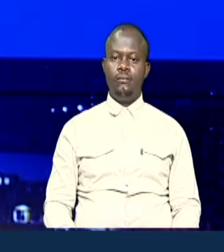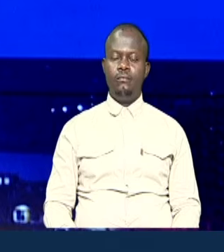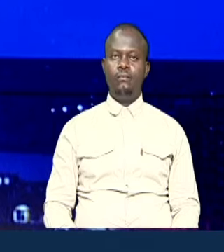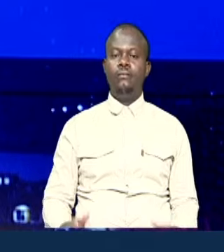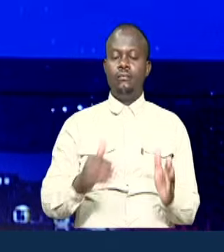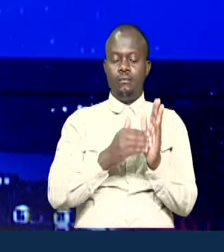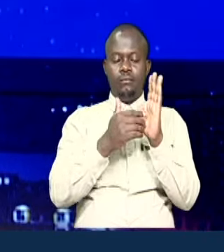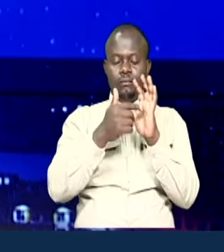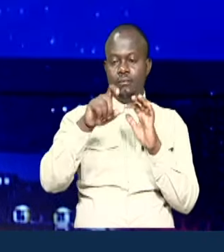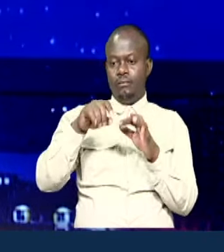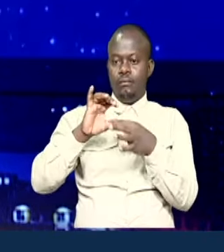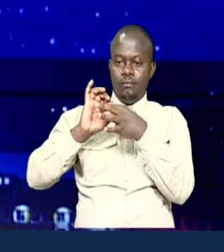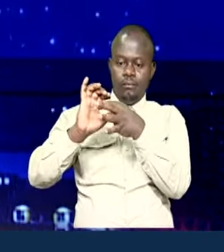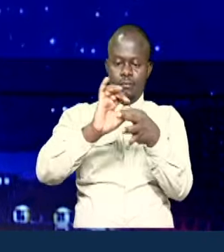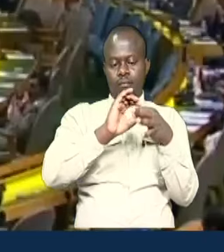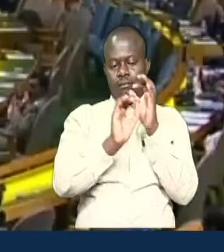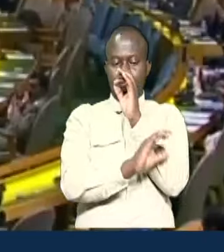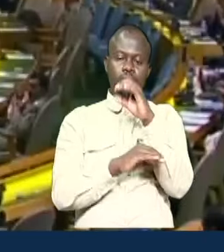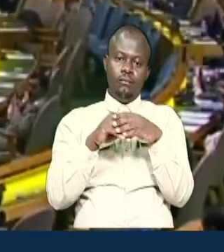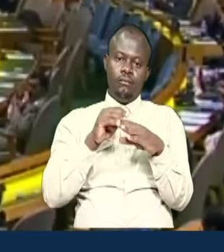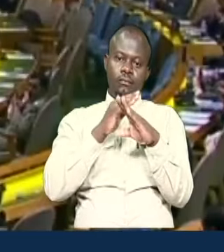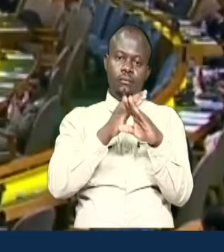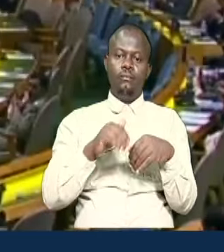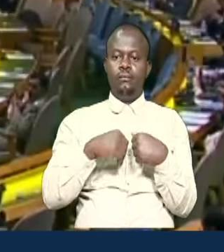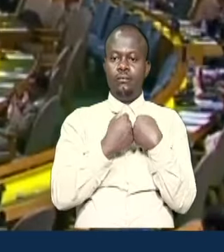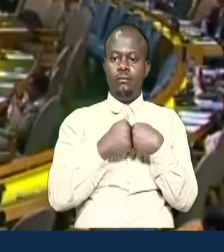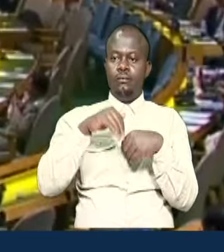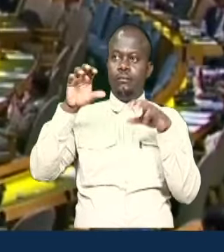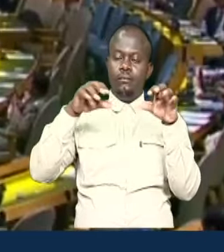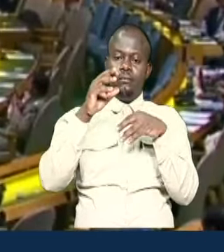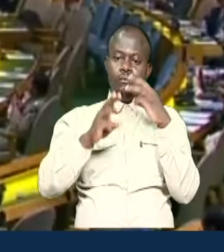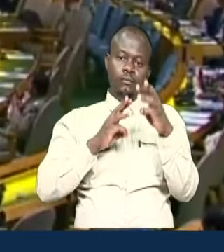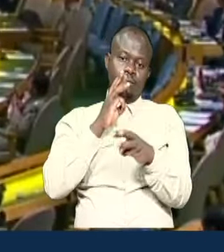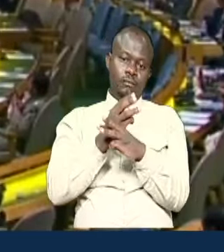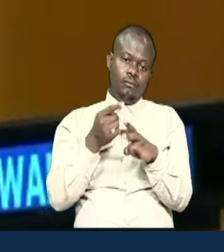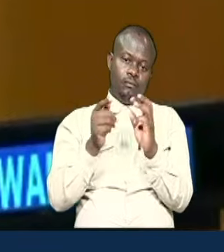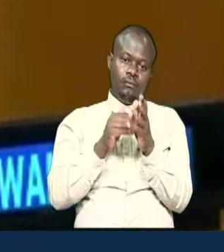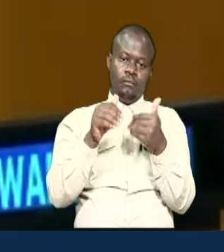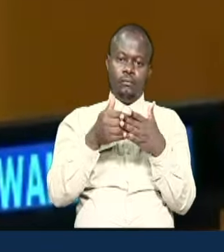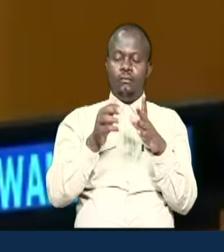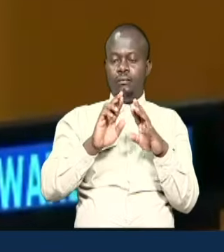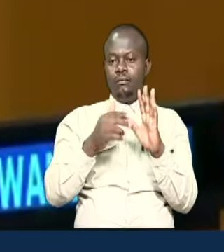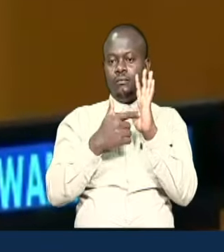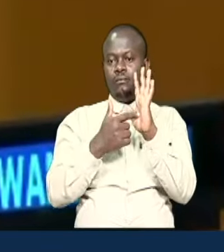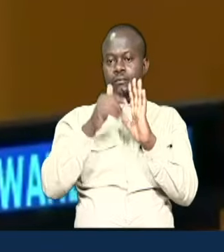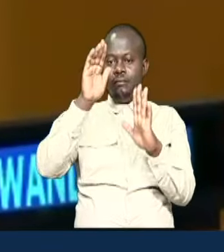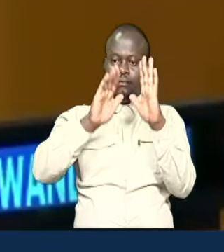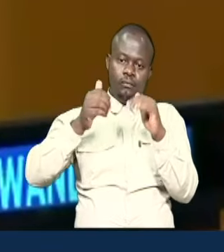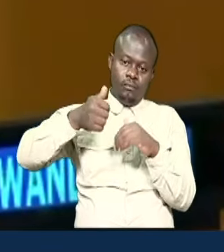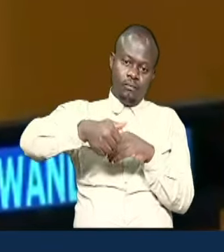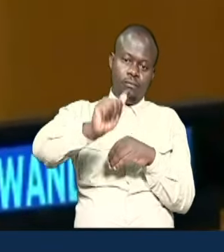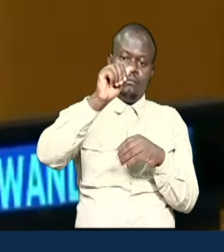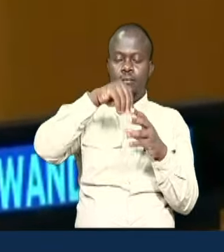Garagaje ko hakenewe ubufatanye bw'ibihugu mu gukumira amakimbirane hirya no hino ku isi kandi ko rwiteguye kugaragaza uruhare rwarwo